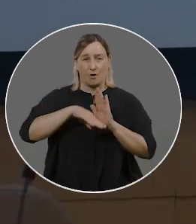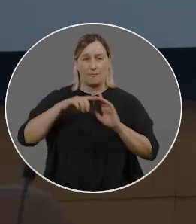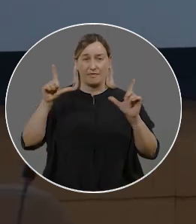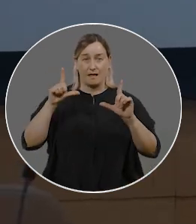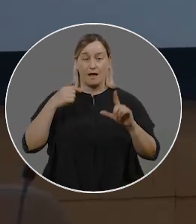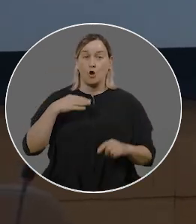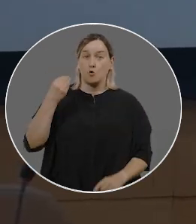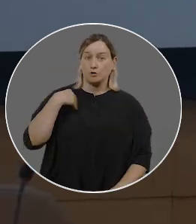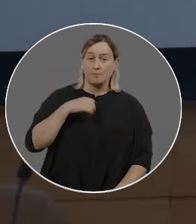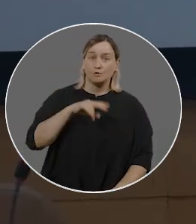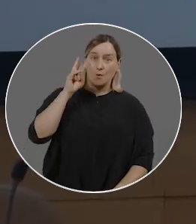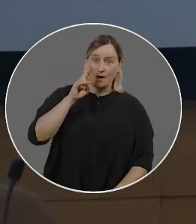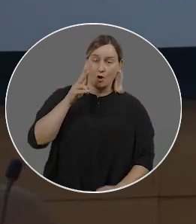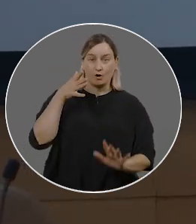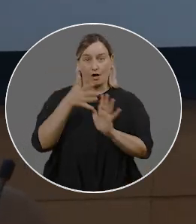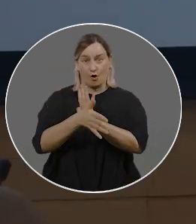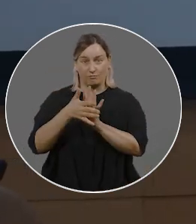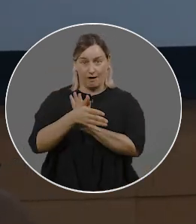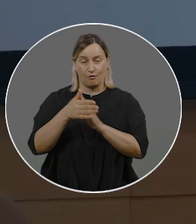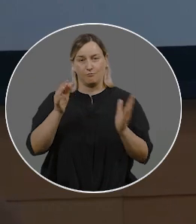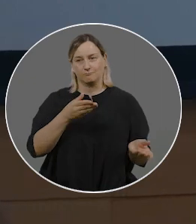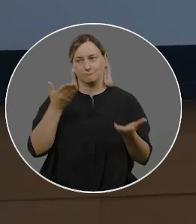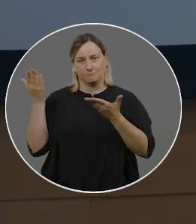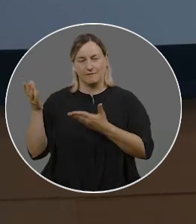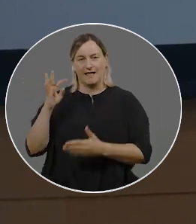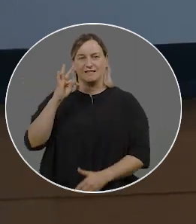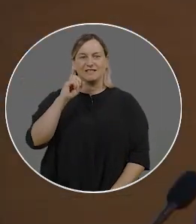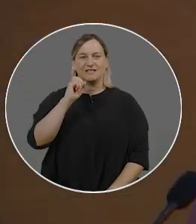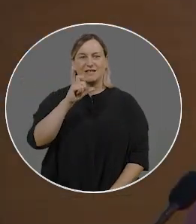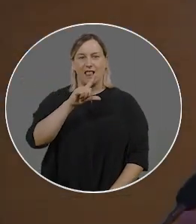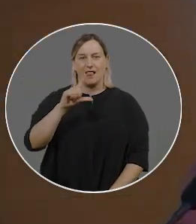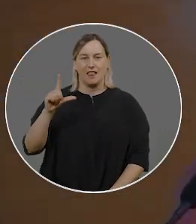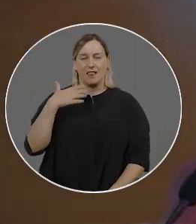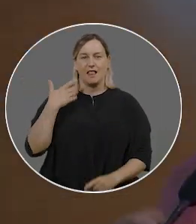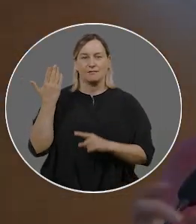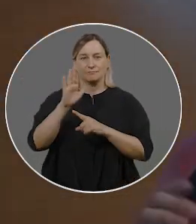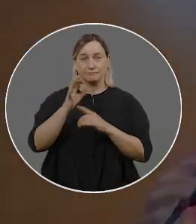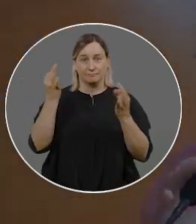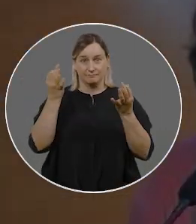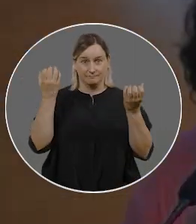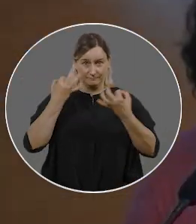que contarlo, aquí tengo la Txell, que os enseñará.